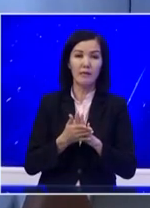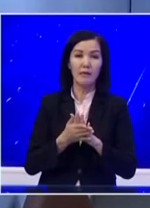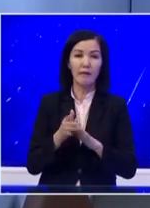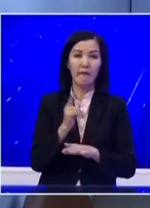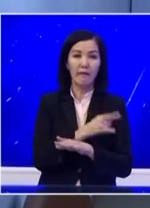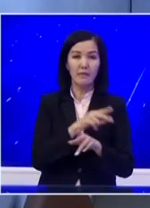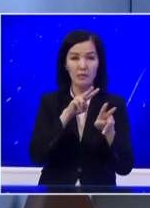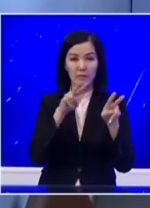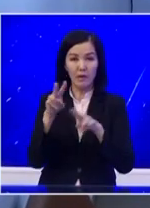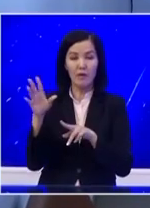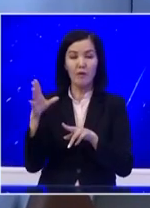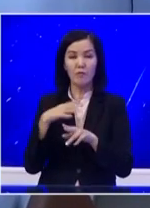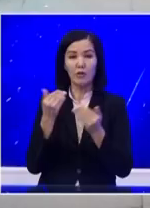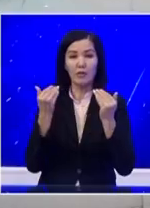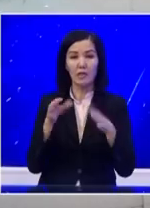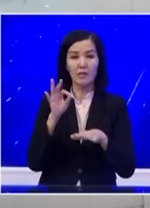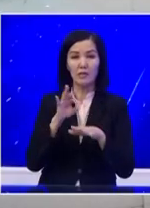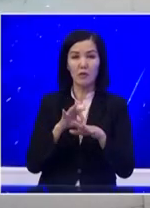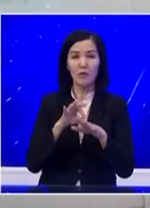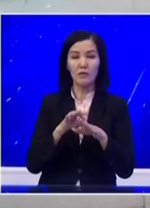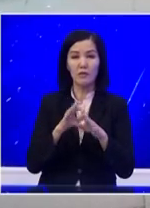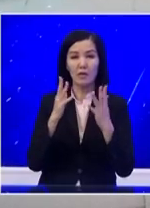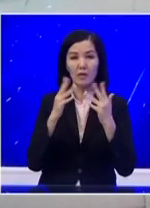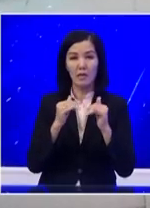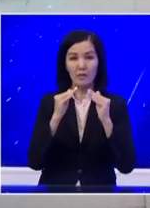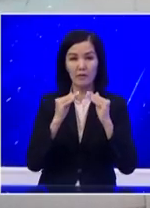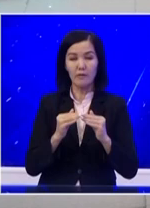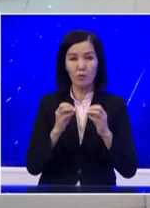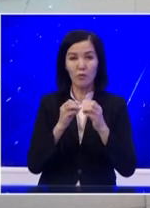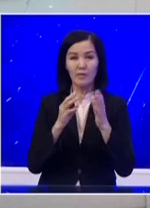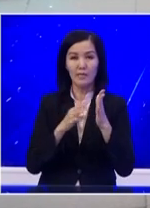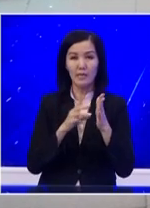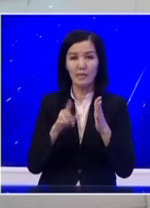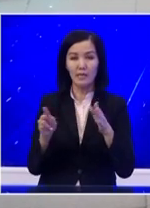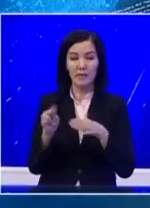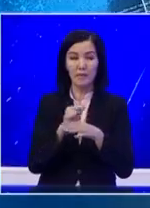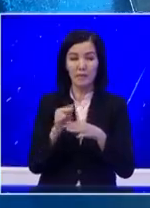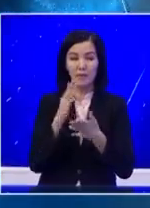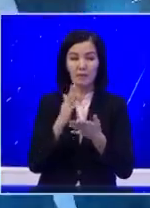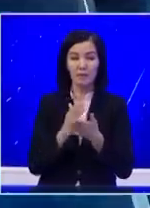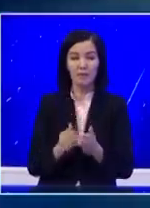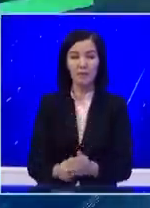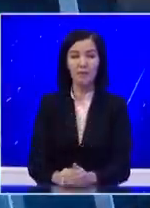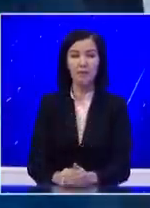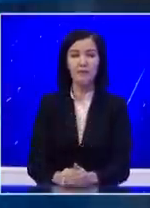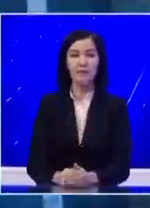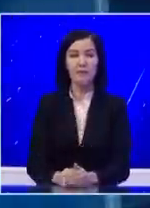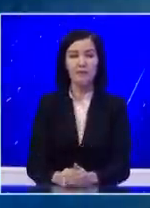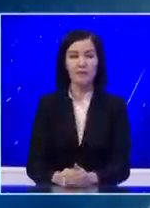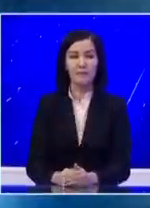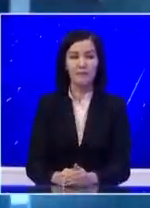отырады. Мамандардың айтуынша қазір науқастар саны азайыпты. 18 адам ғана ем қабылдап жатыр. Рахат Рахымжанов, Қуаныш